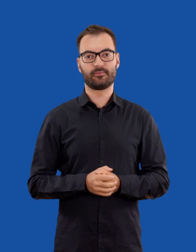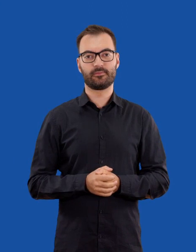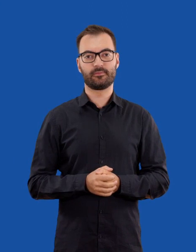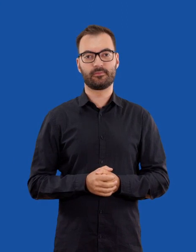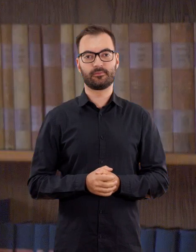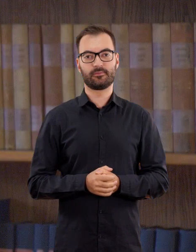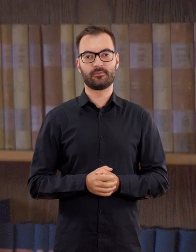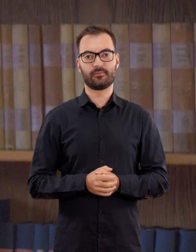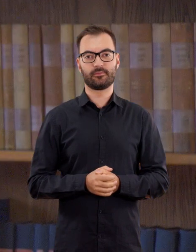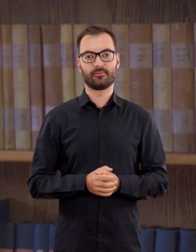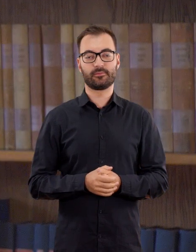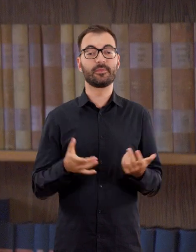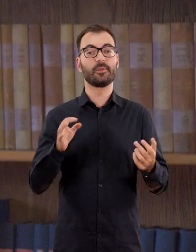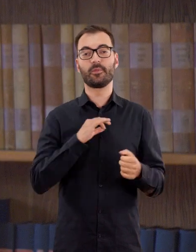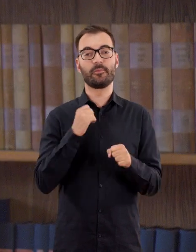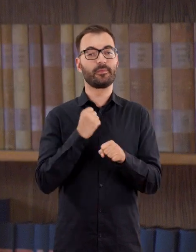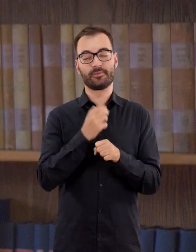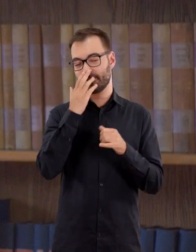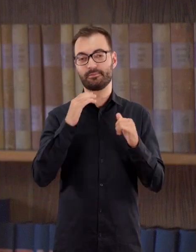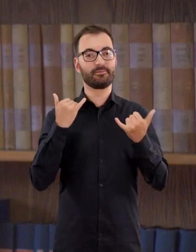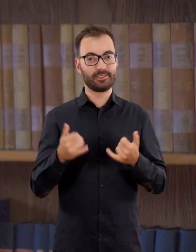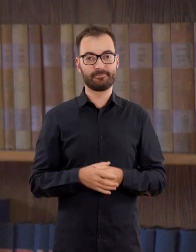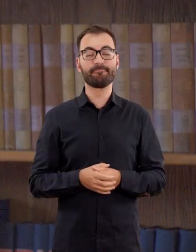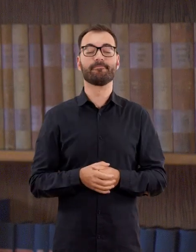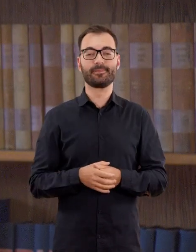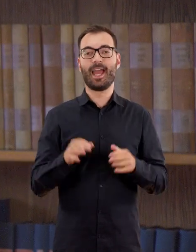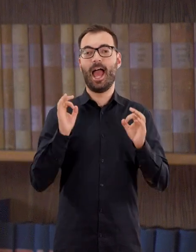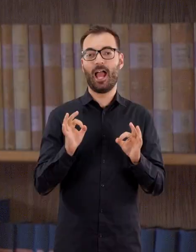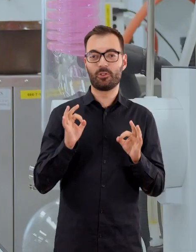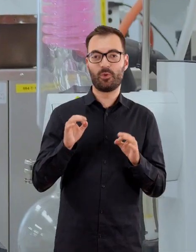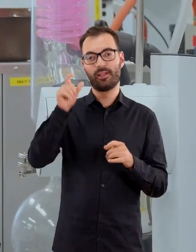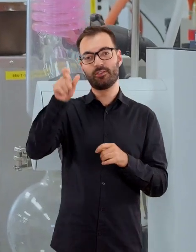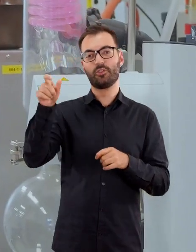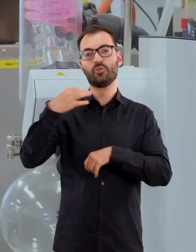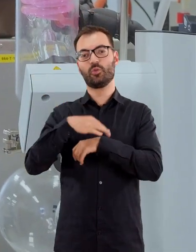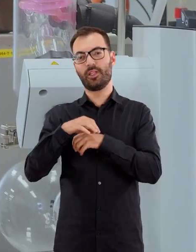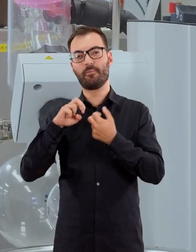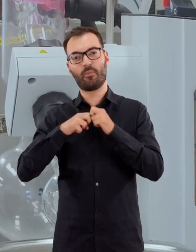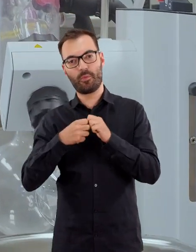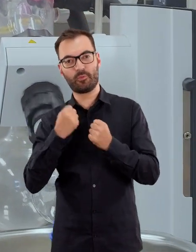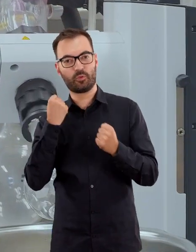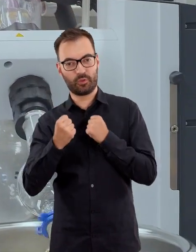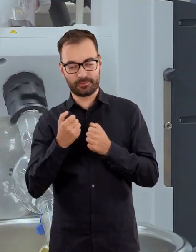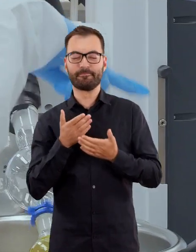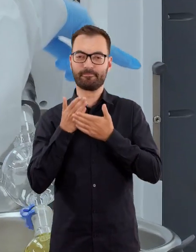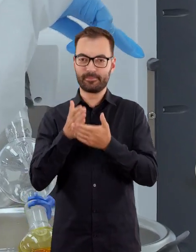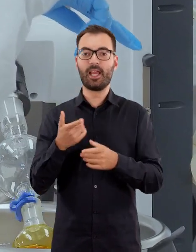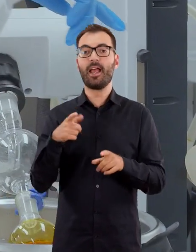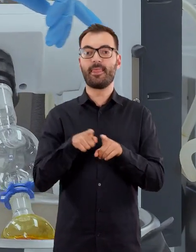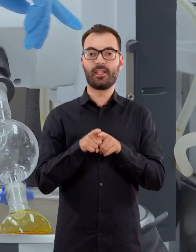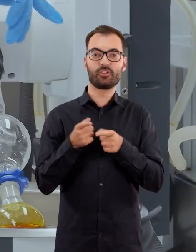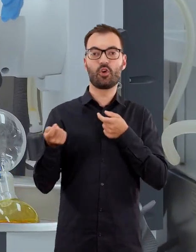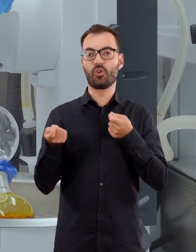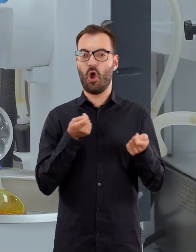UW. Moja praca polega na bieżącym rozwiązywaniu trudności studenta podczas studiowania.